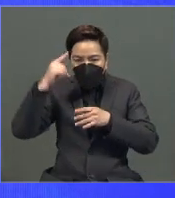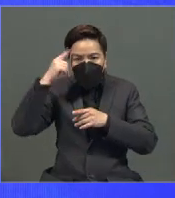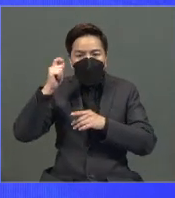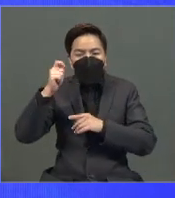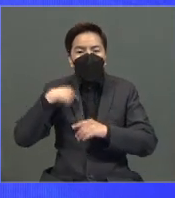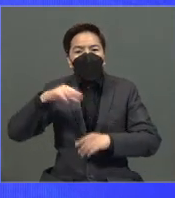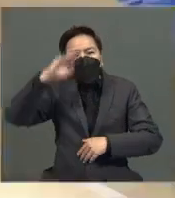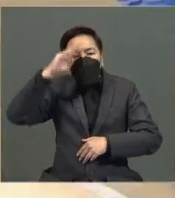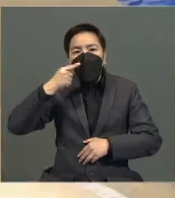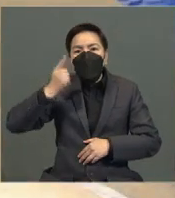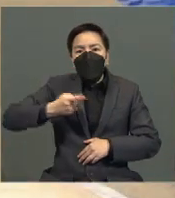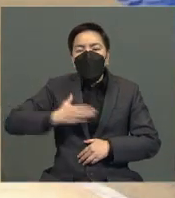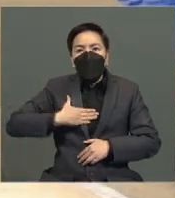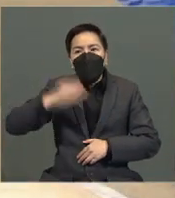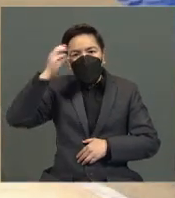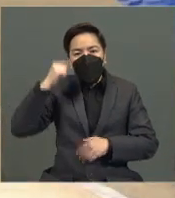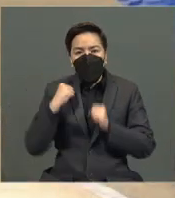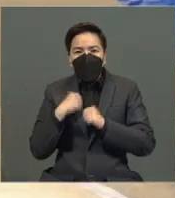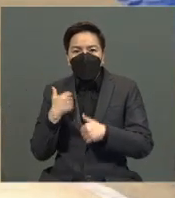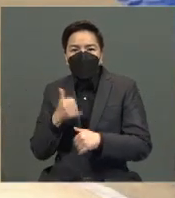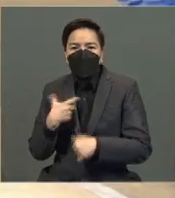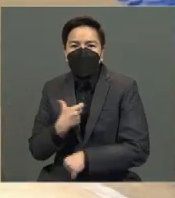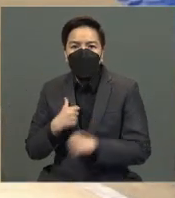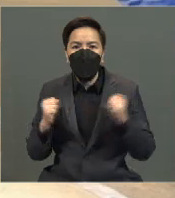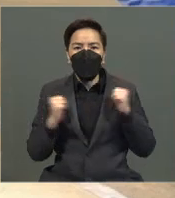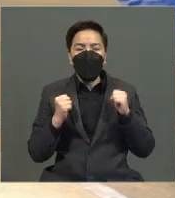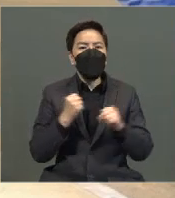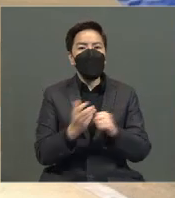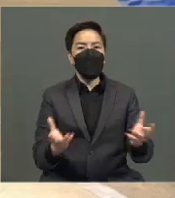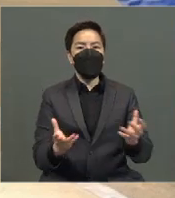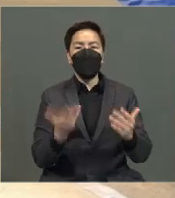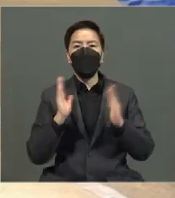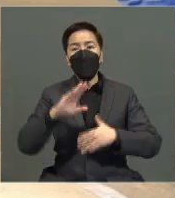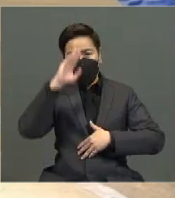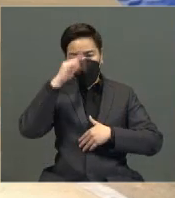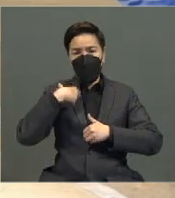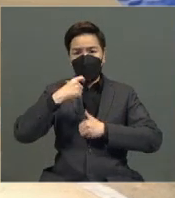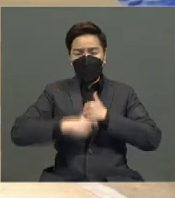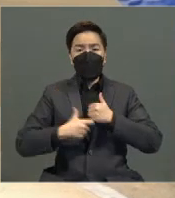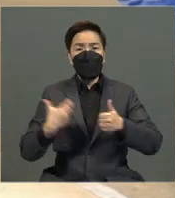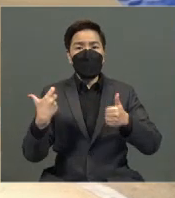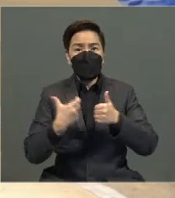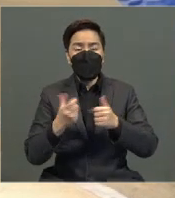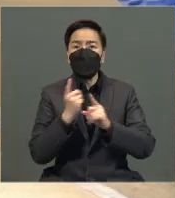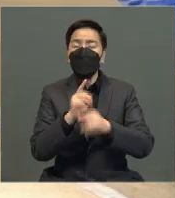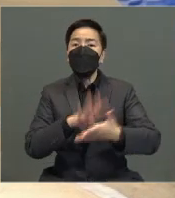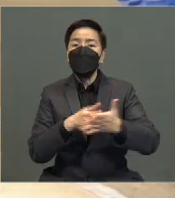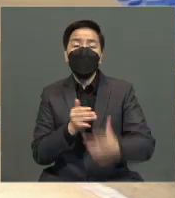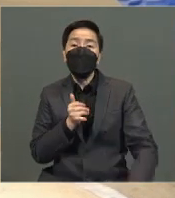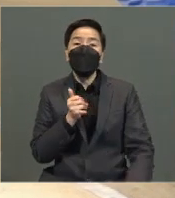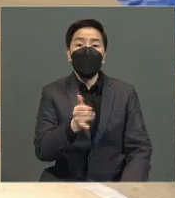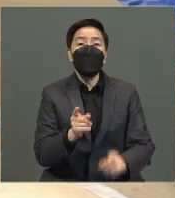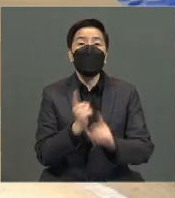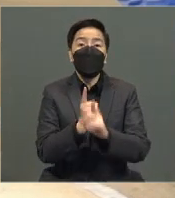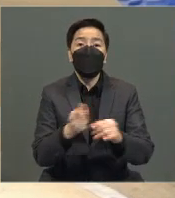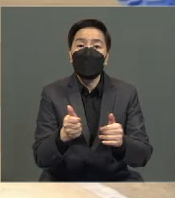าจจะกังวลเรื่องของการเข้ารับวัคซีนมากขึ้นอย่างนี้กรณีถ้าเป็นคนที่เป็นผู้ป่วยอยู่แล้วควรจะรับวัคซีนตามกำหนดที่นัดเอาไว้หรือเ